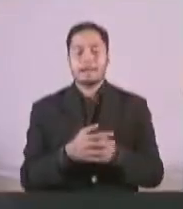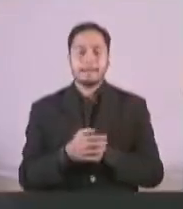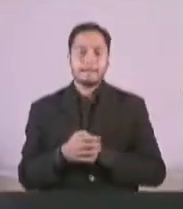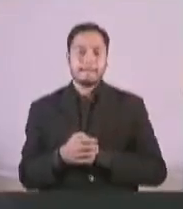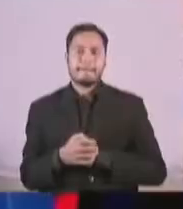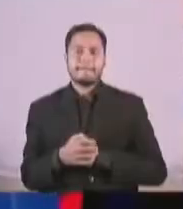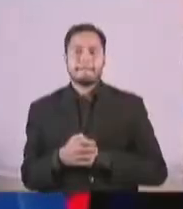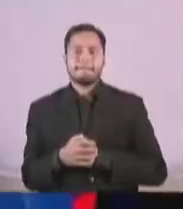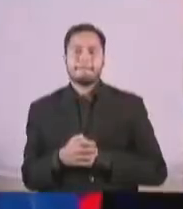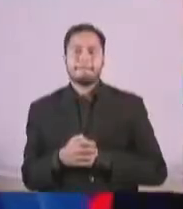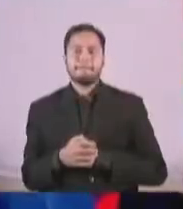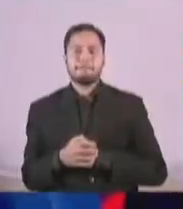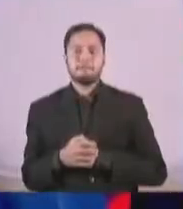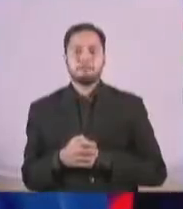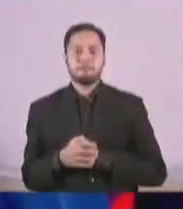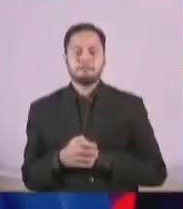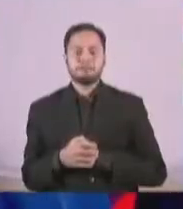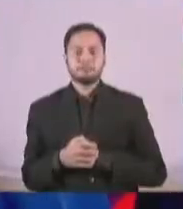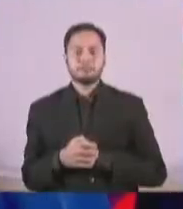Boleh ditunjuk atau disentuh, Bapak?